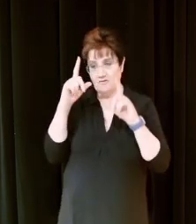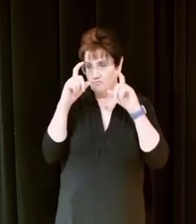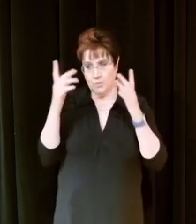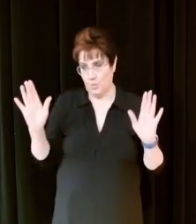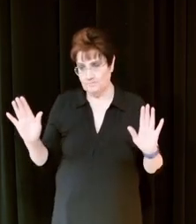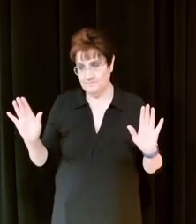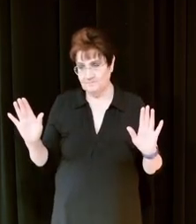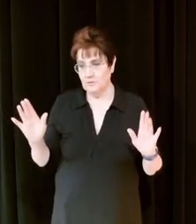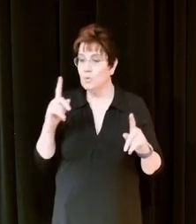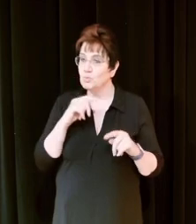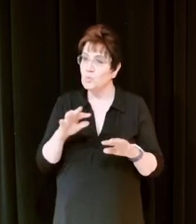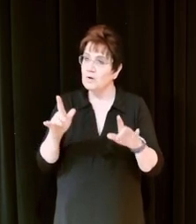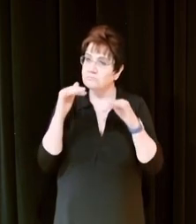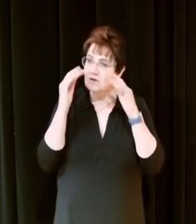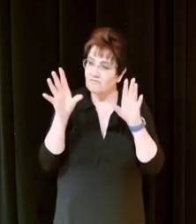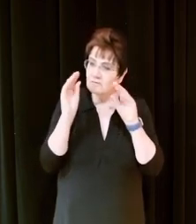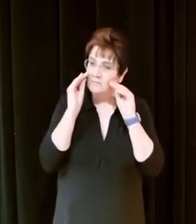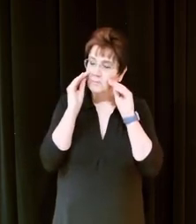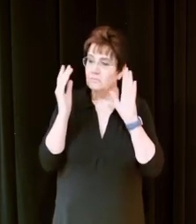mal versuchen wahrzunehmen.